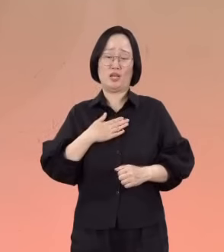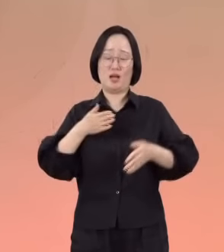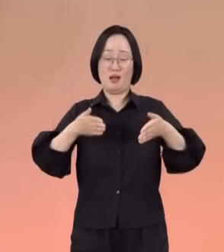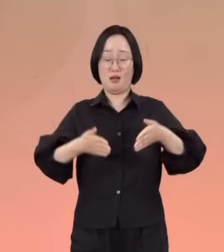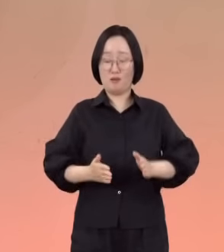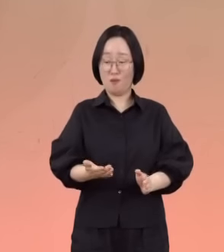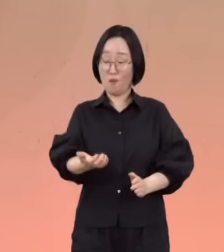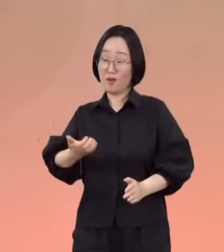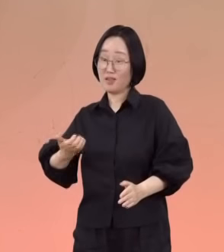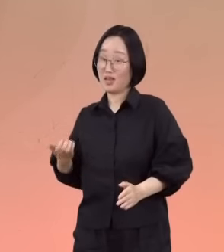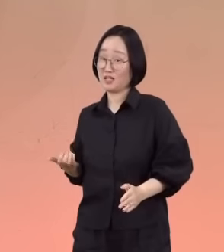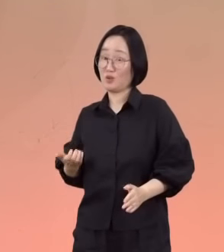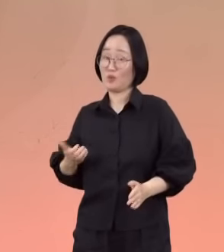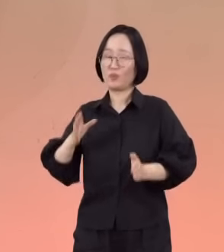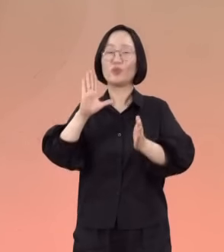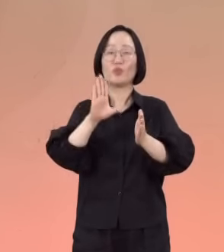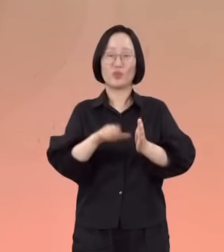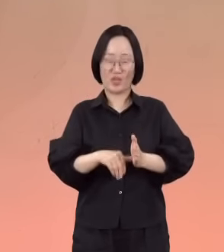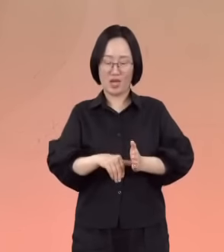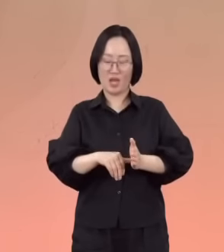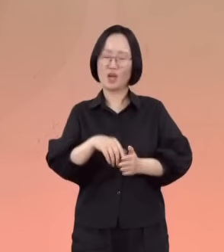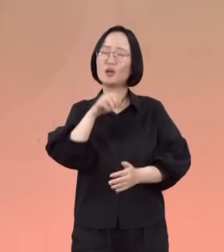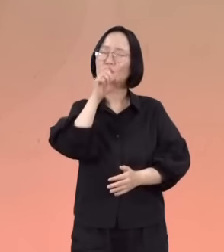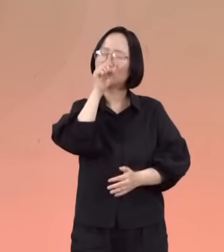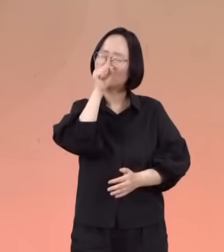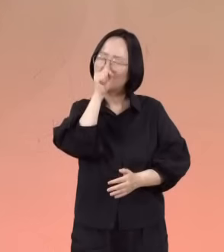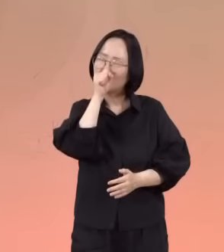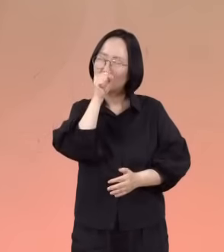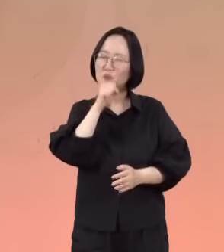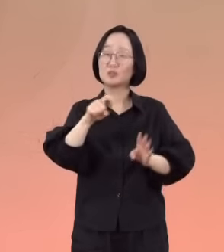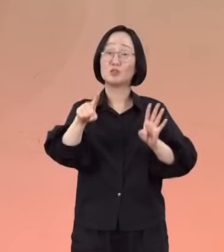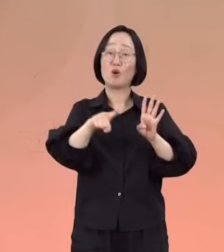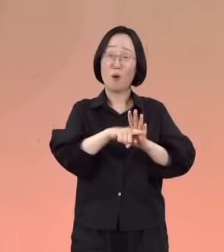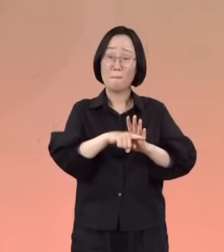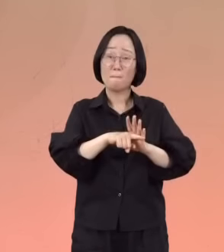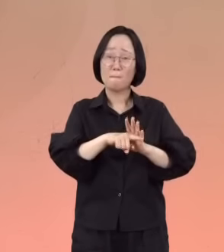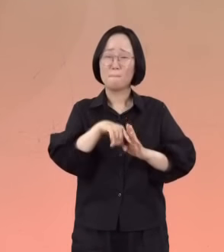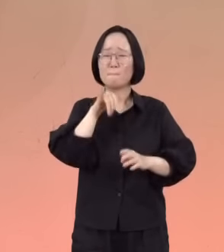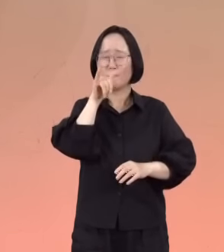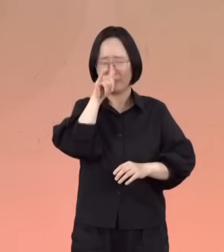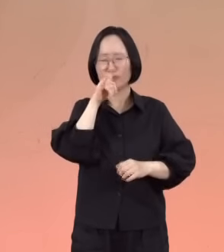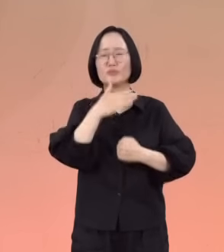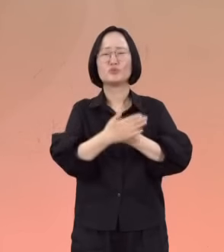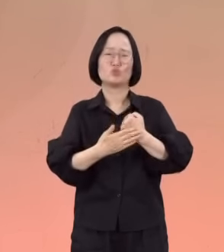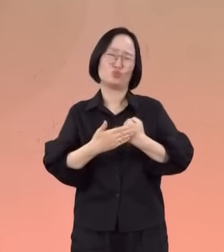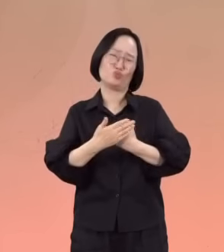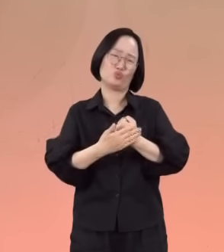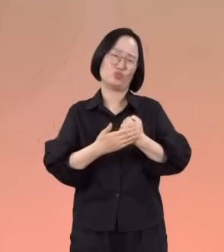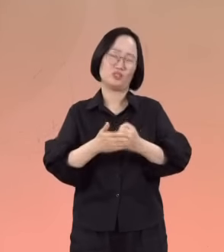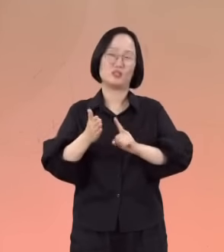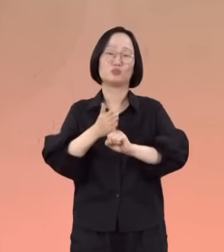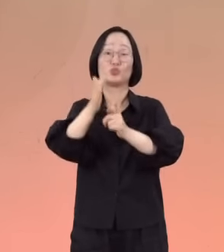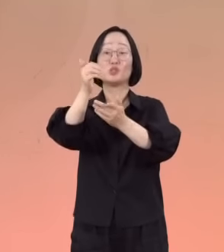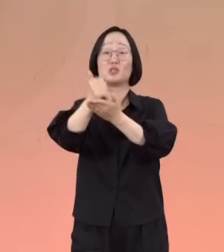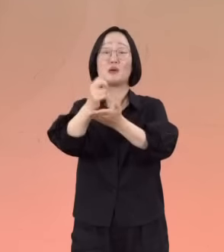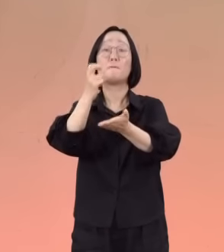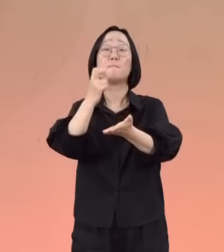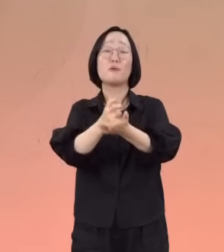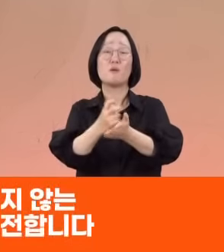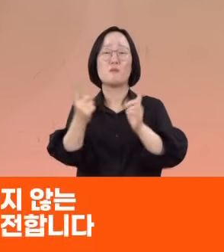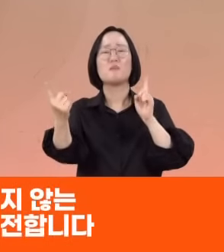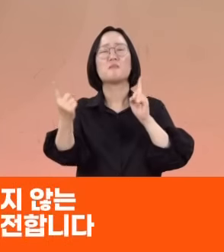있어서 성근이 있어서 그래도 이번생에 부처님 법을 만났습니다 부처님